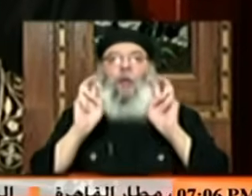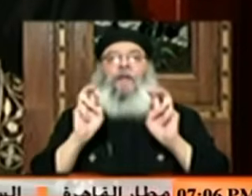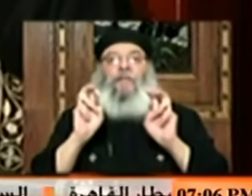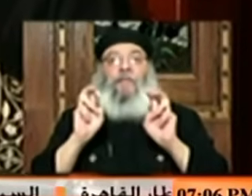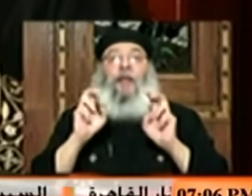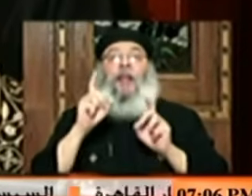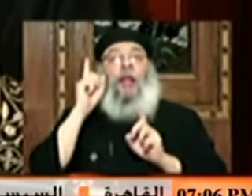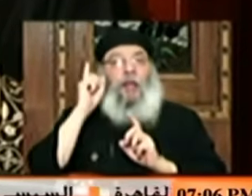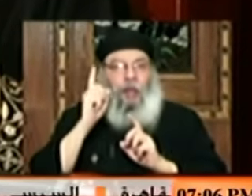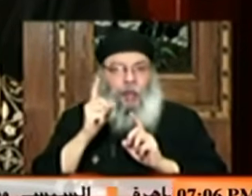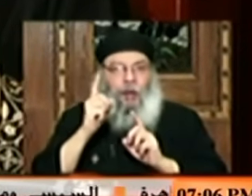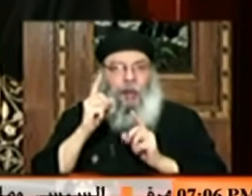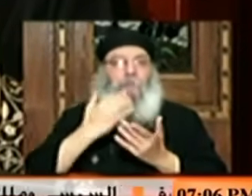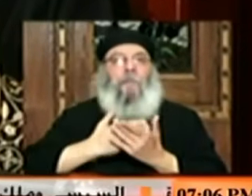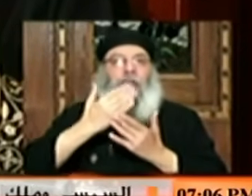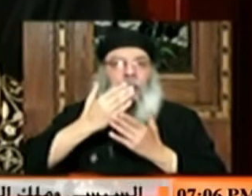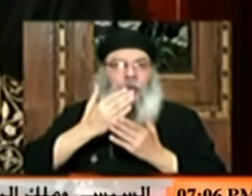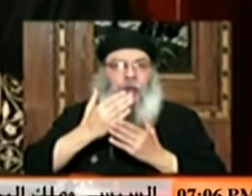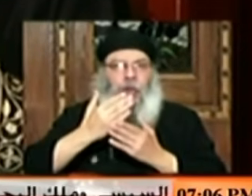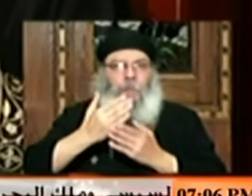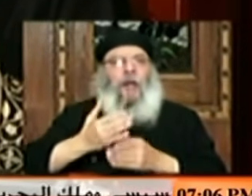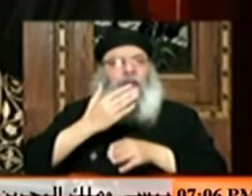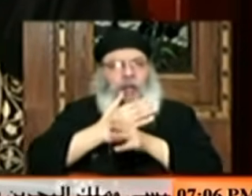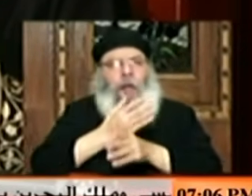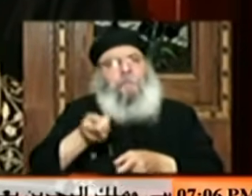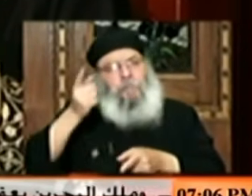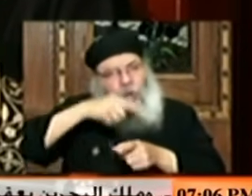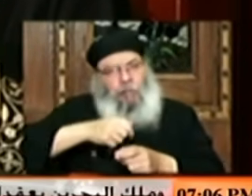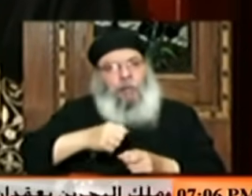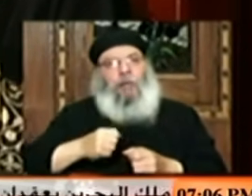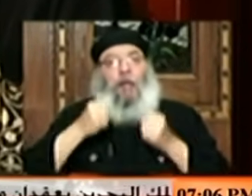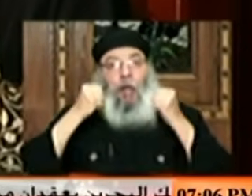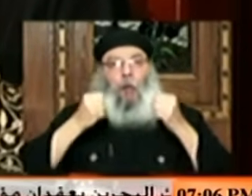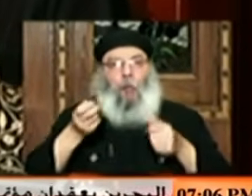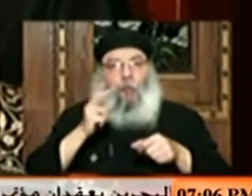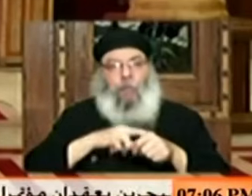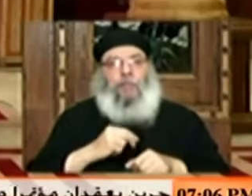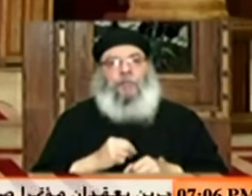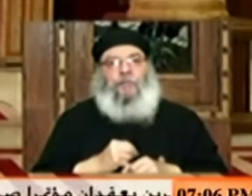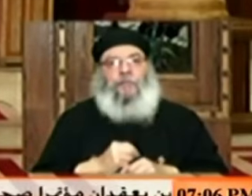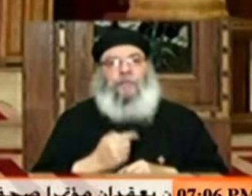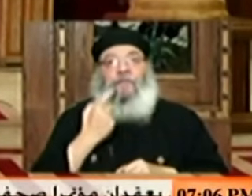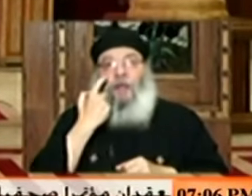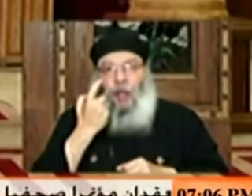لك اشر فابتدا ينبهه السيد